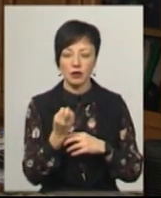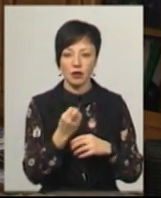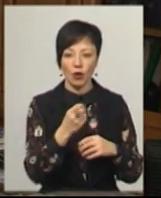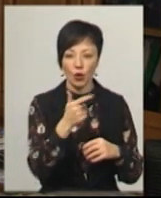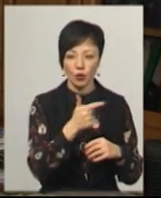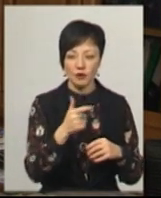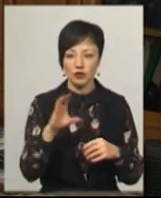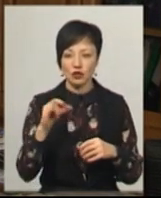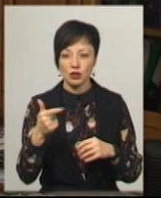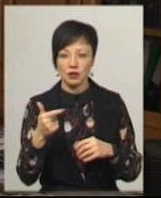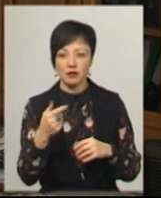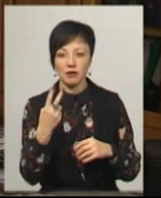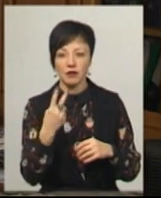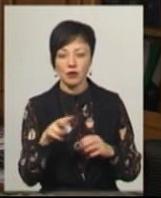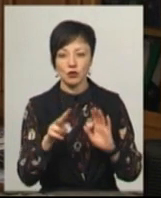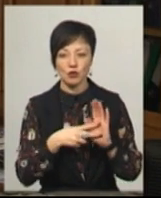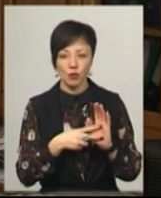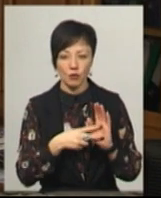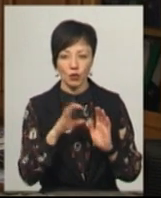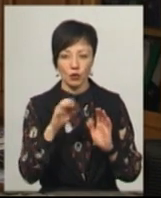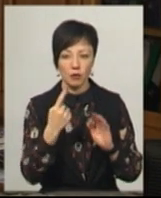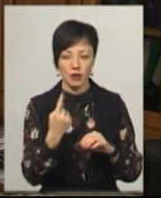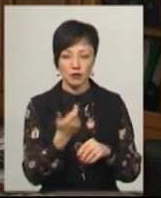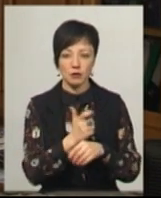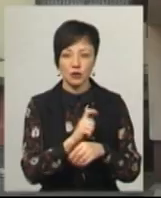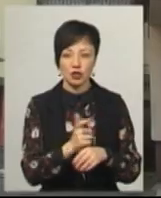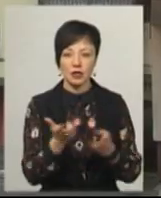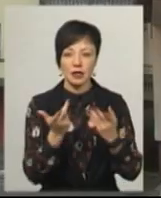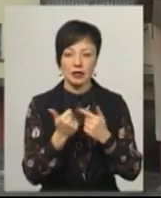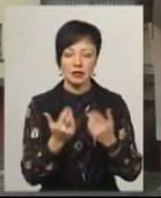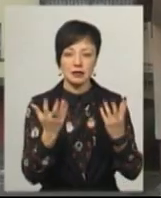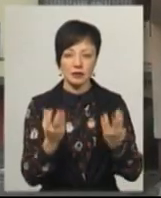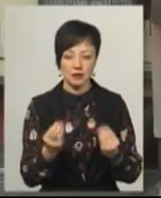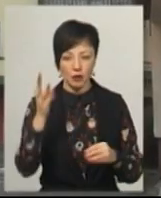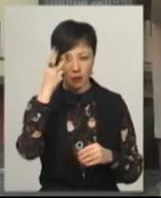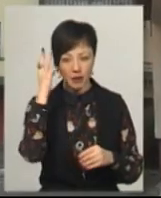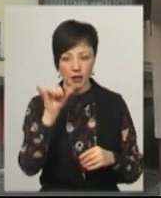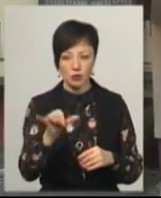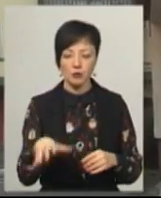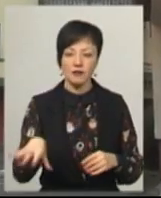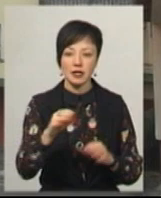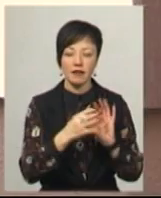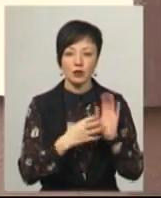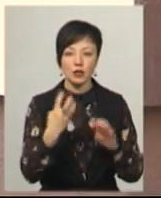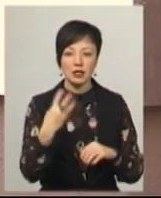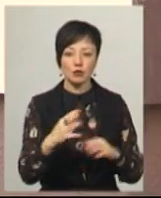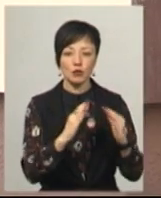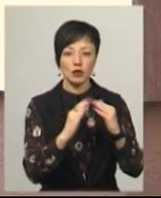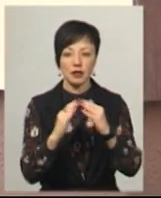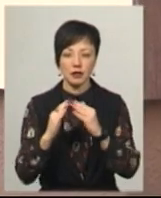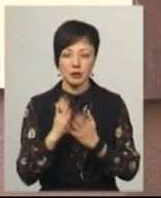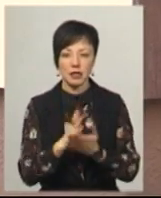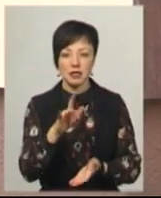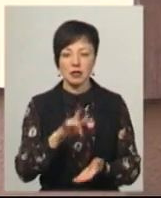січні зняли з 27.01, тобто більша кількість днів. У Хмельницькому всі 930 будинків, в яких